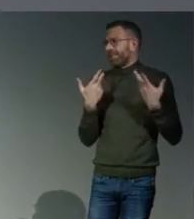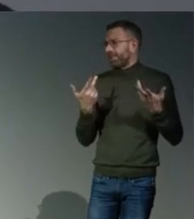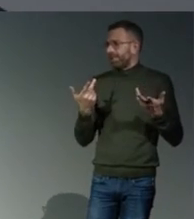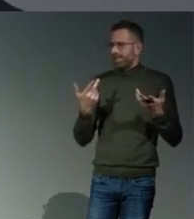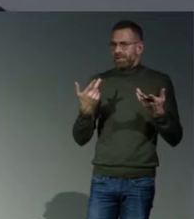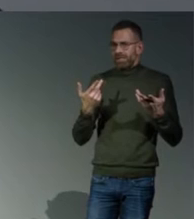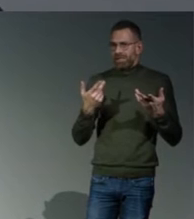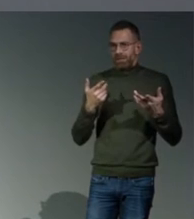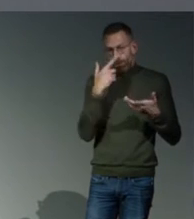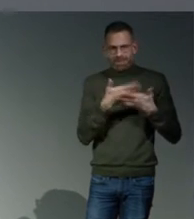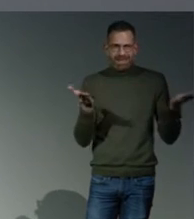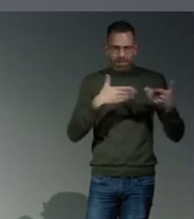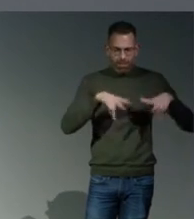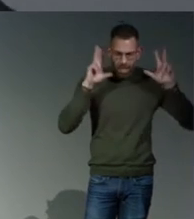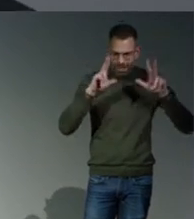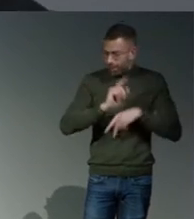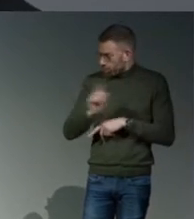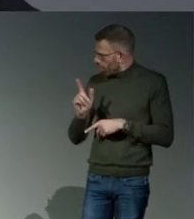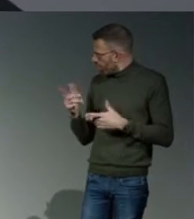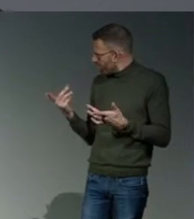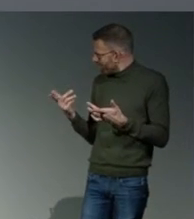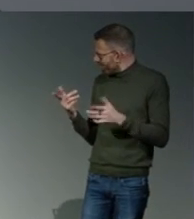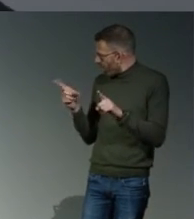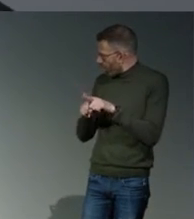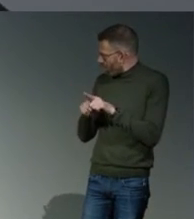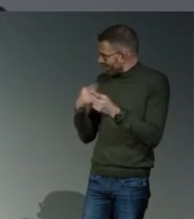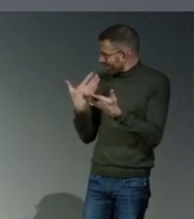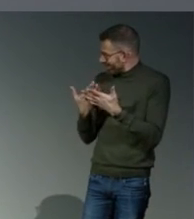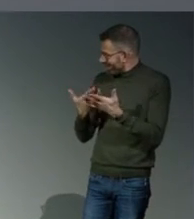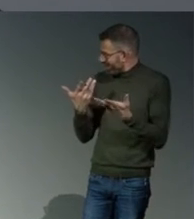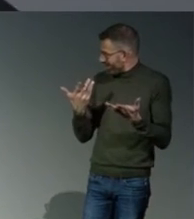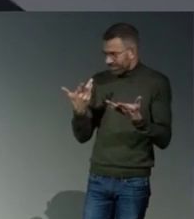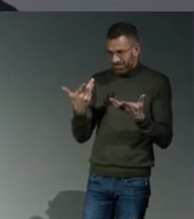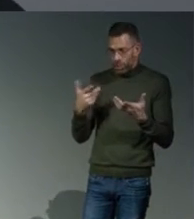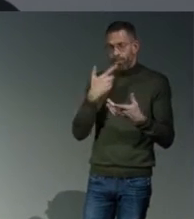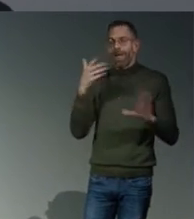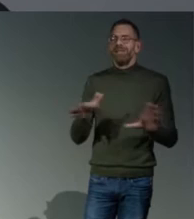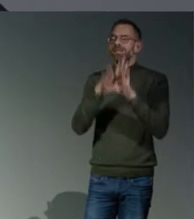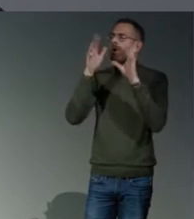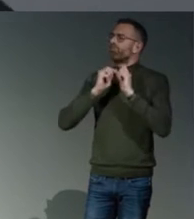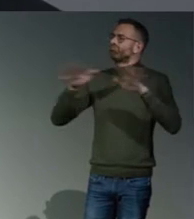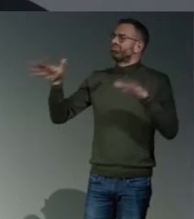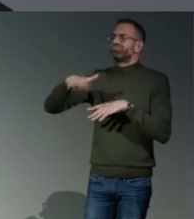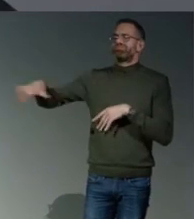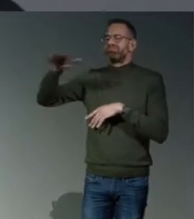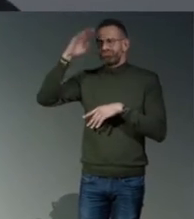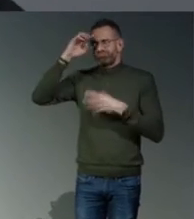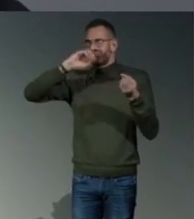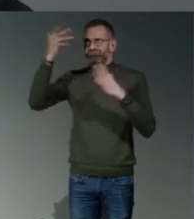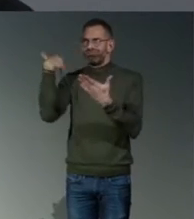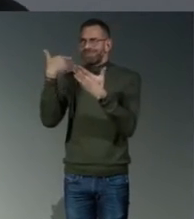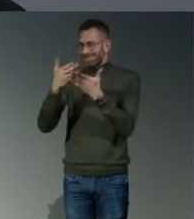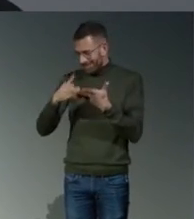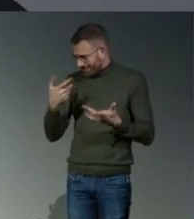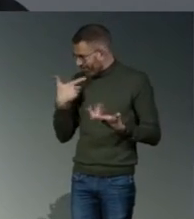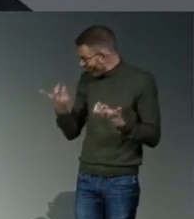pauvres geeks, etc. Est-ce que votre défi, c'était aussi ça, justement, de montrer qu'il n'était pas que cette image d'Épinal que les profanes peuvent